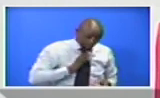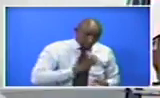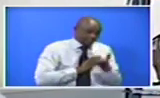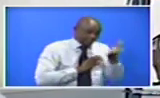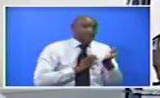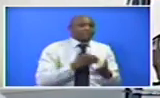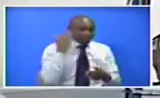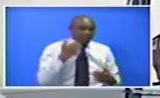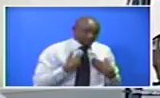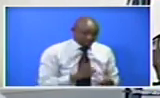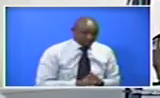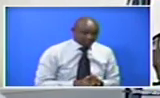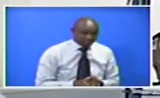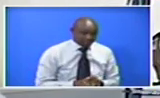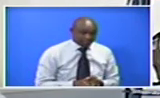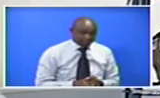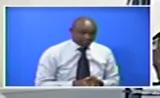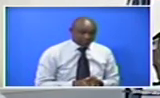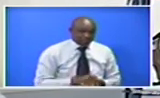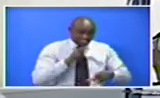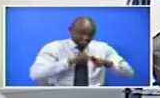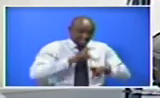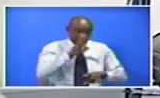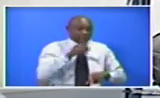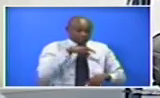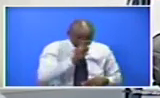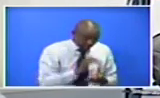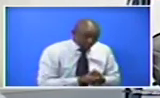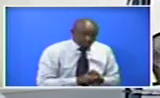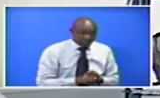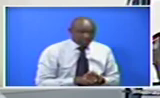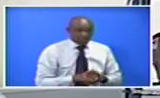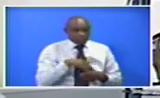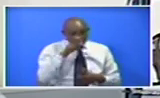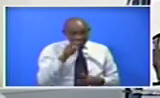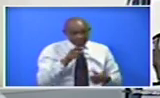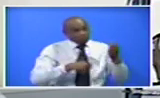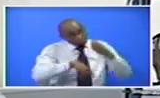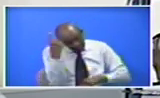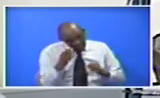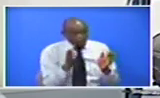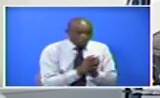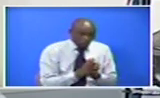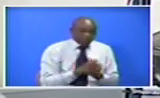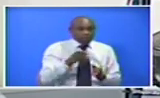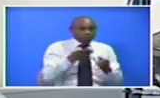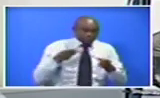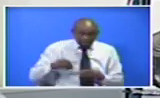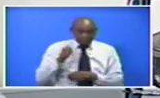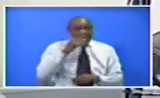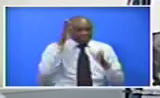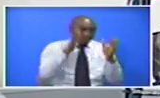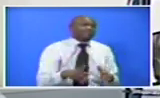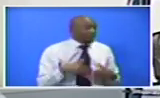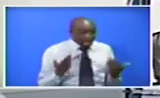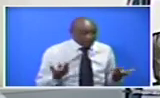ya ODM. Na kiti chako ama tiketi ulikuwa pokonywa ama ulikuwa unapokonya mtu na ilikuwaje? Ulitatuliwa vipi kulingana